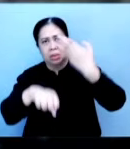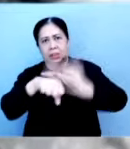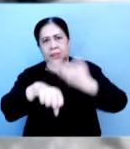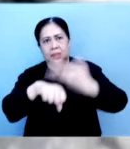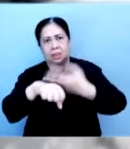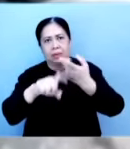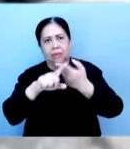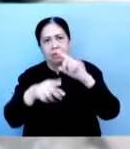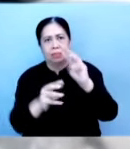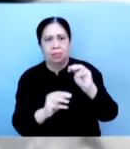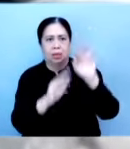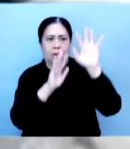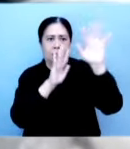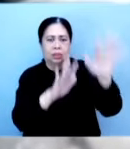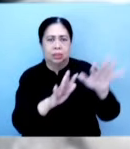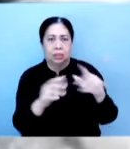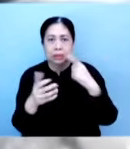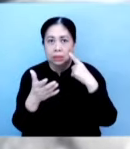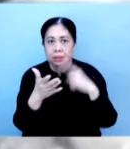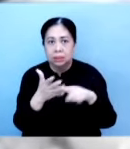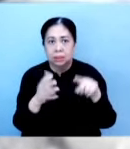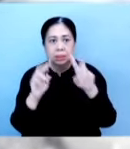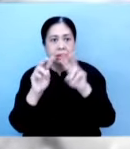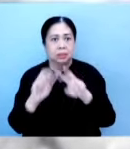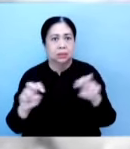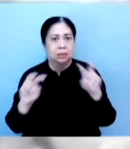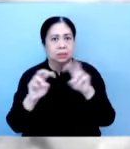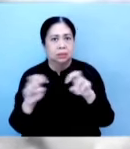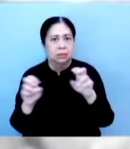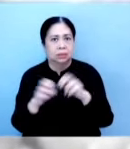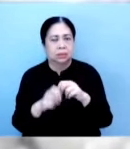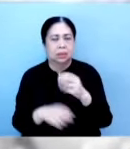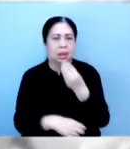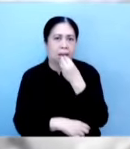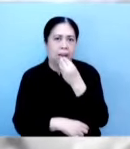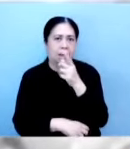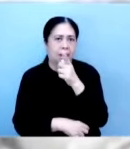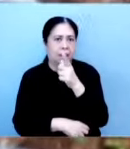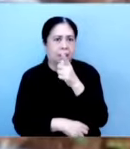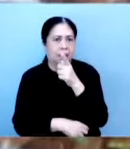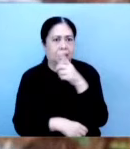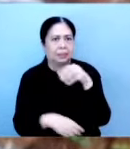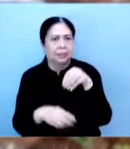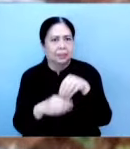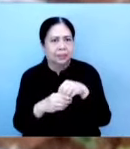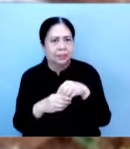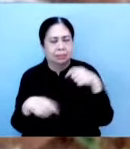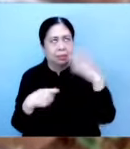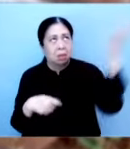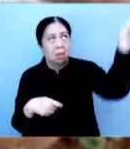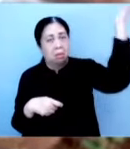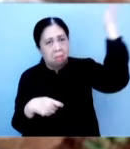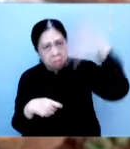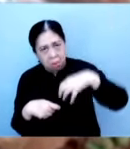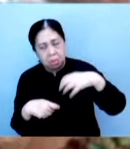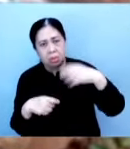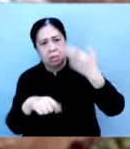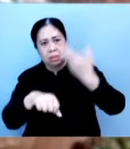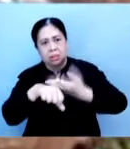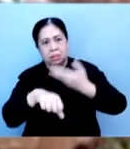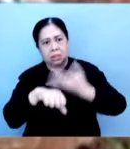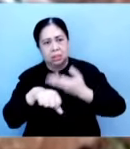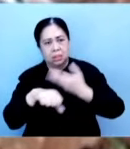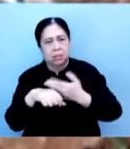sa bundok sa inisyal na imbestigasyon na nananghalian ng operator sa loob ng bako ng bumagsak ang malalaking Bato